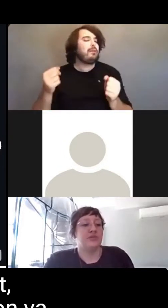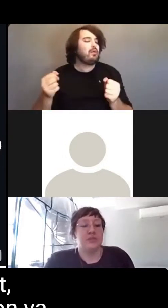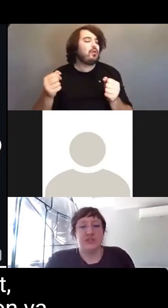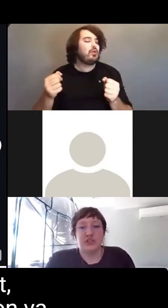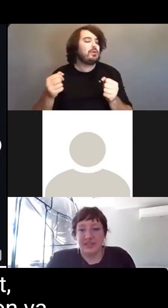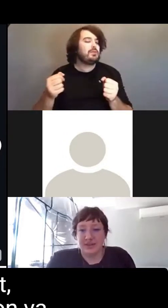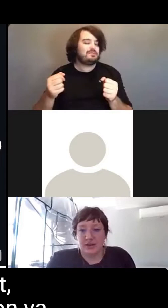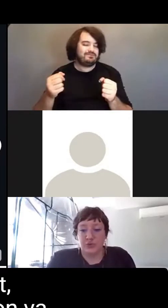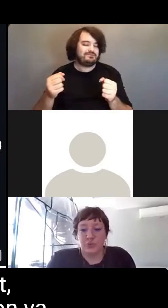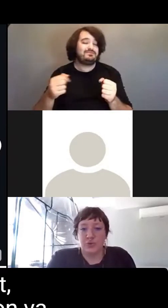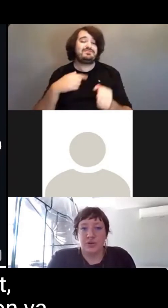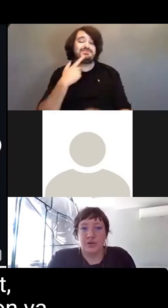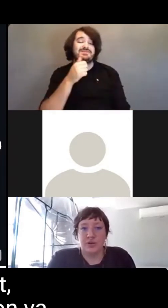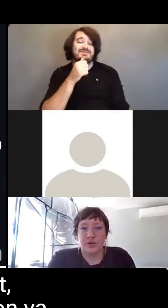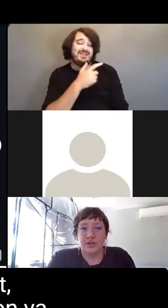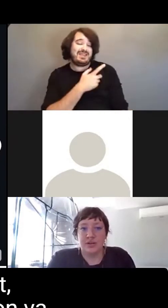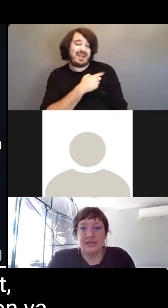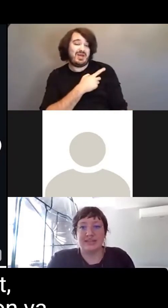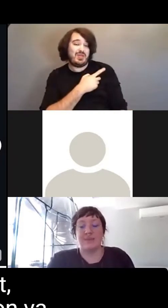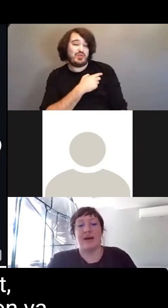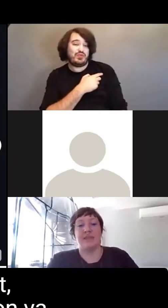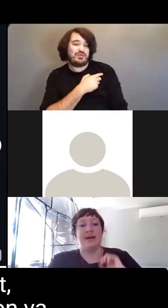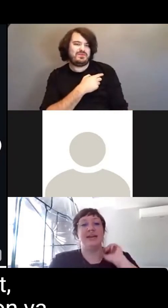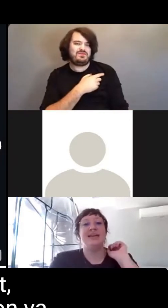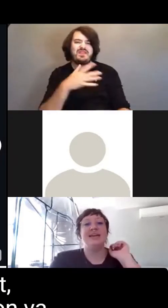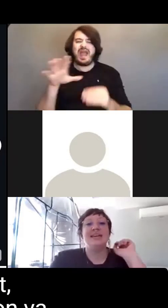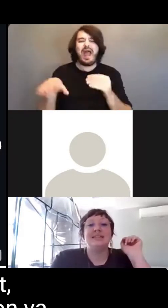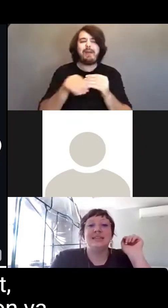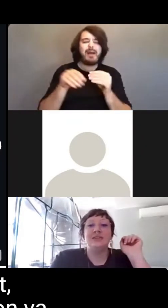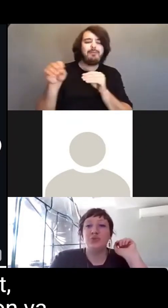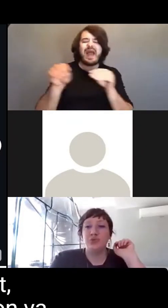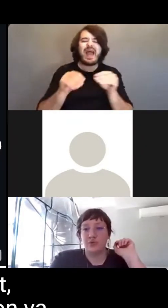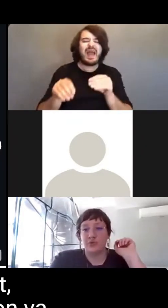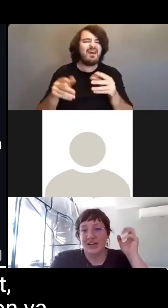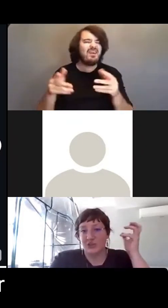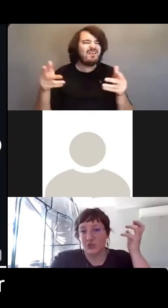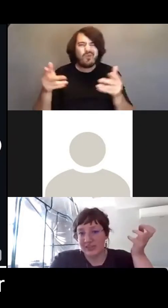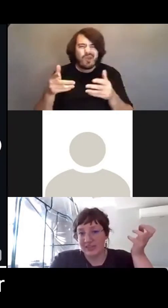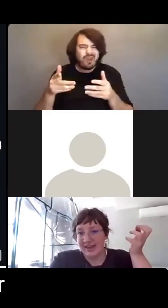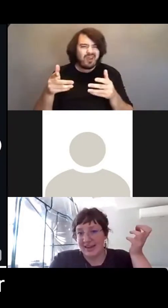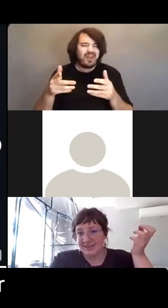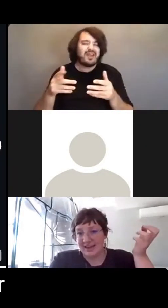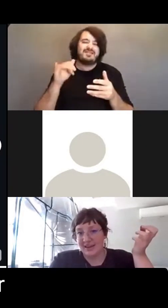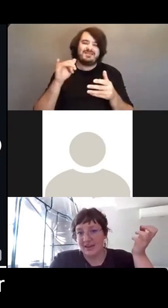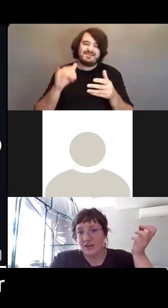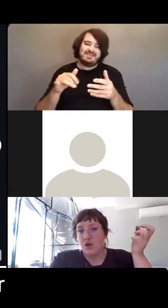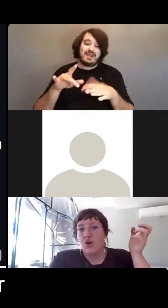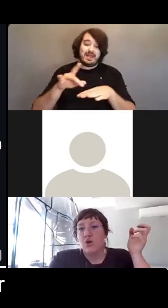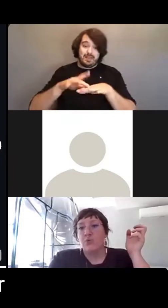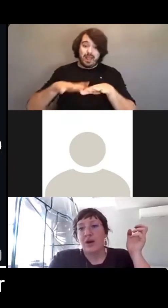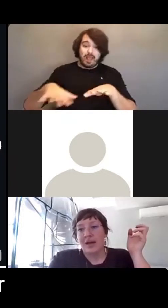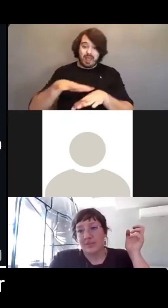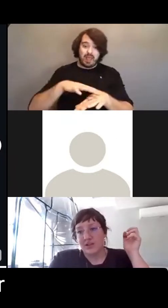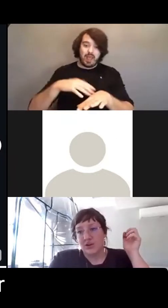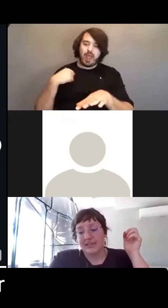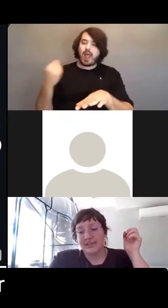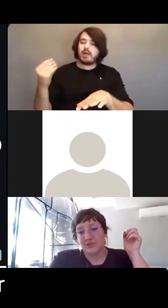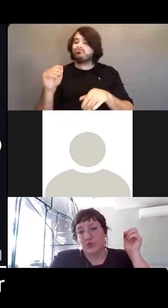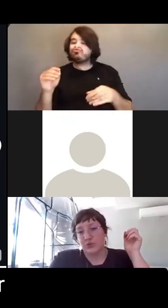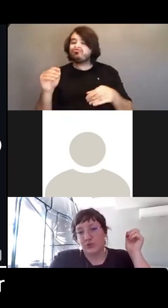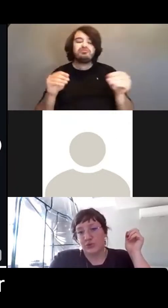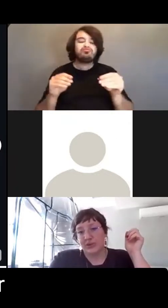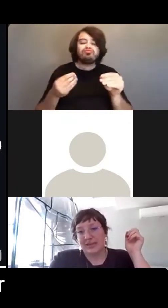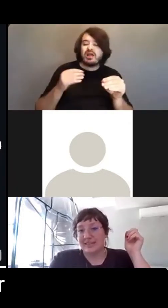Comme j'avais mentionné tantôt, les amendements, c'est tout ce qu'on va ajouter à la terre pour améliorer